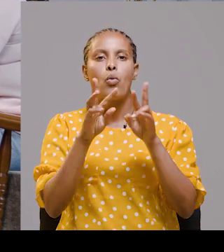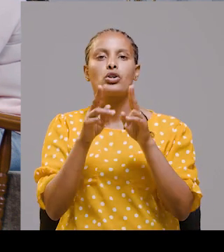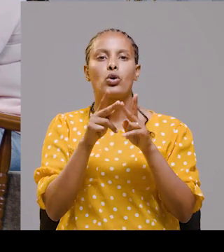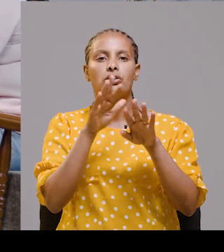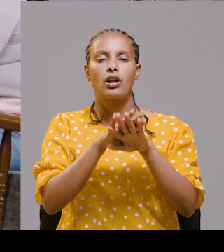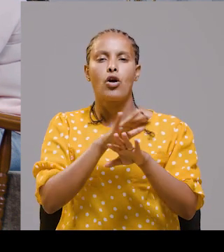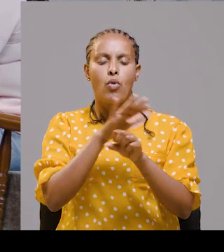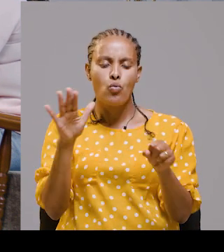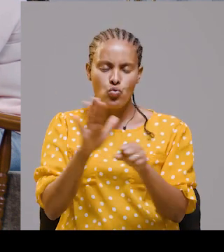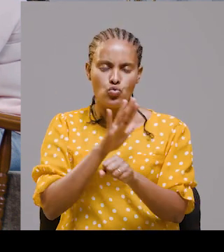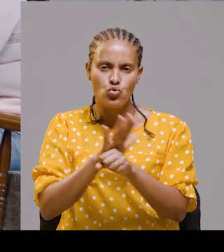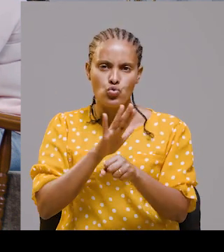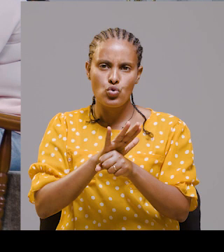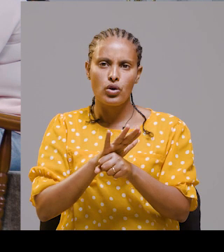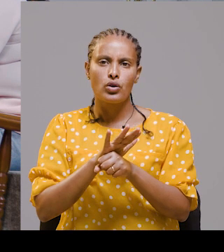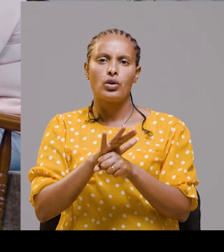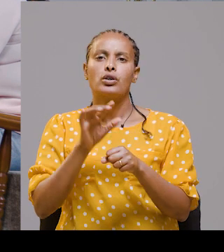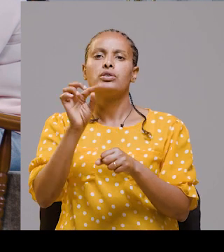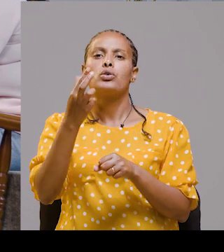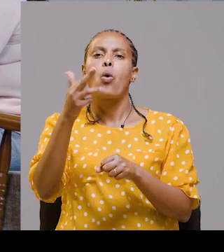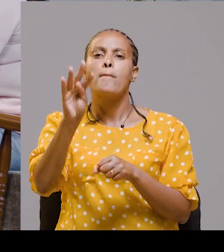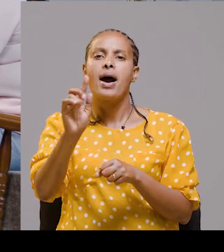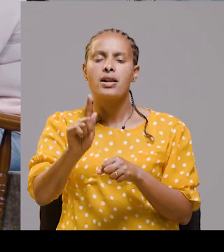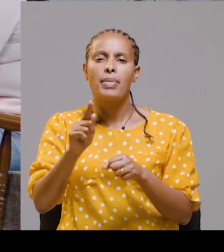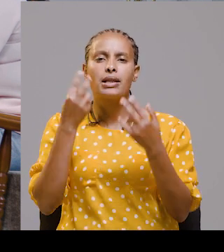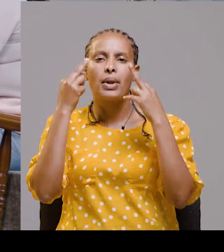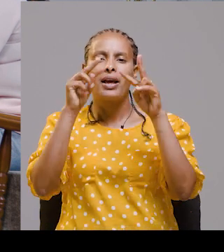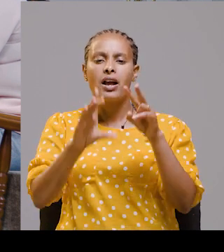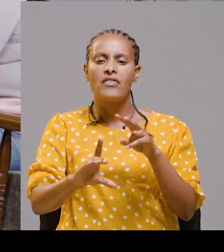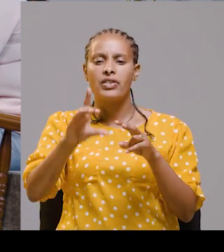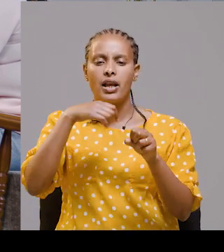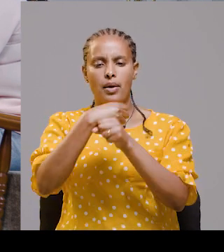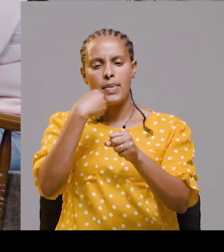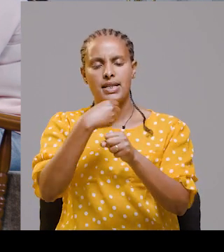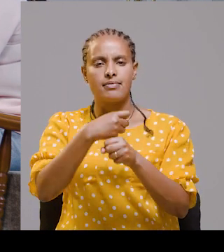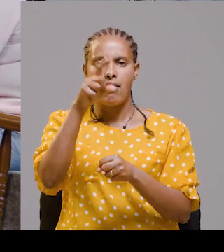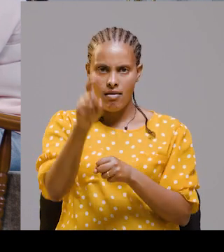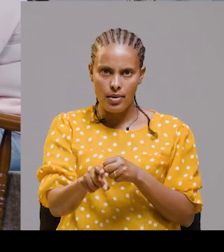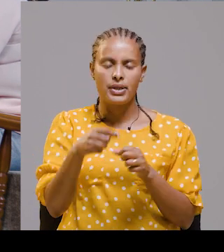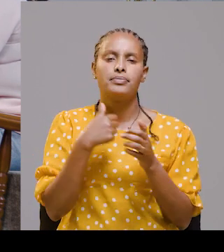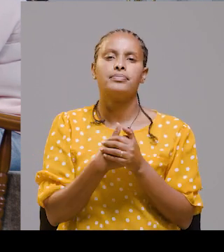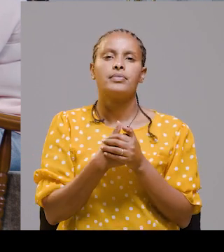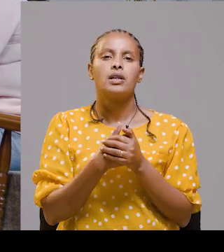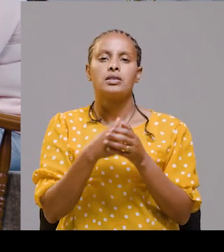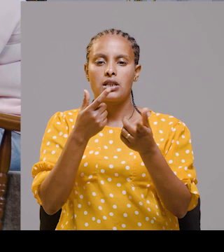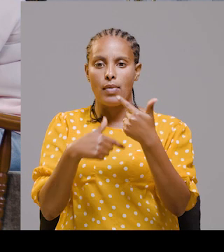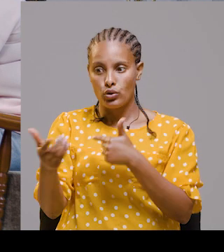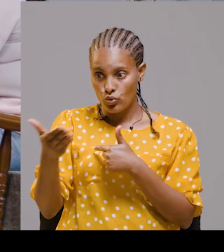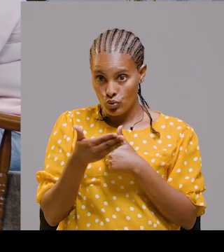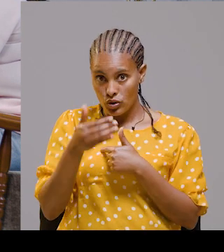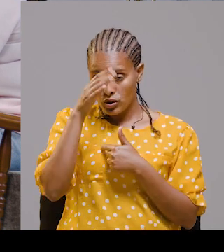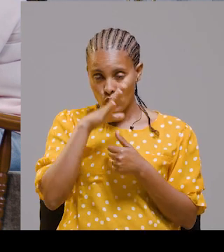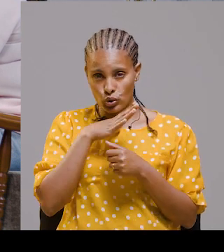ላይ በሙሉ ትሮማን በተመለከተ ከፍተኛ የሆነ ስራ መሰራት አለበት። ሲመጡ ማለት ነው